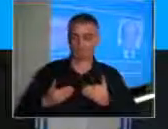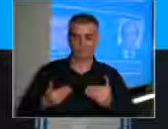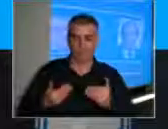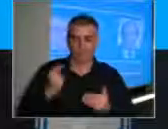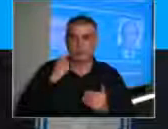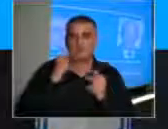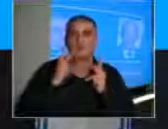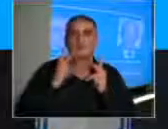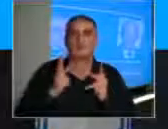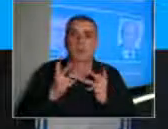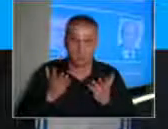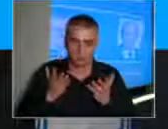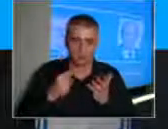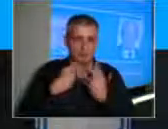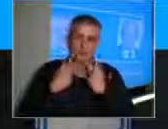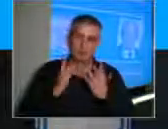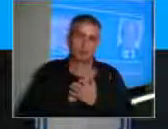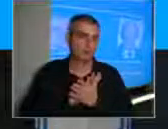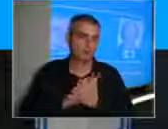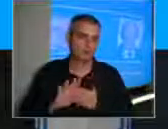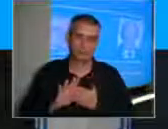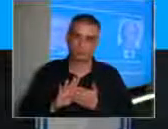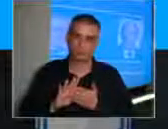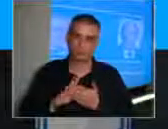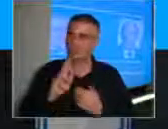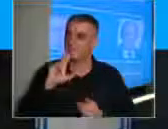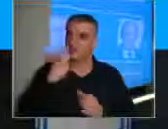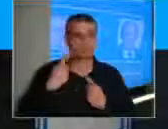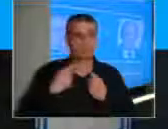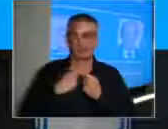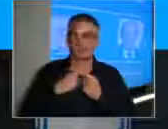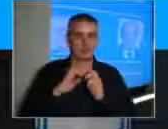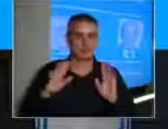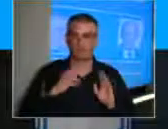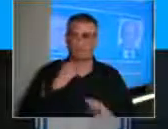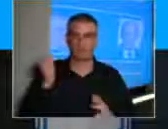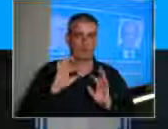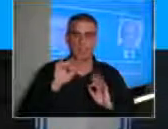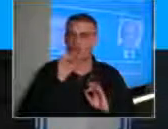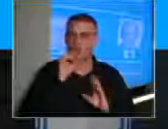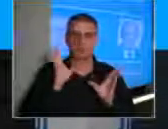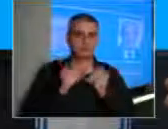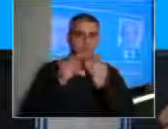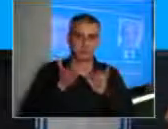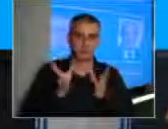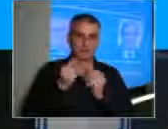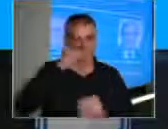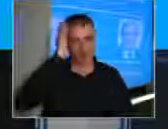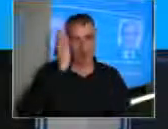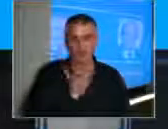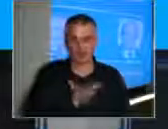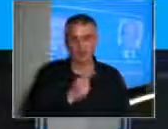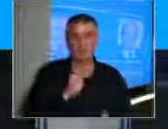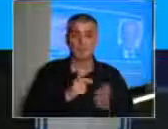בדיחה. ולכן התשובה פה היא מאוד מאוד פשוטה. אין לגנץ פרטנרים בגוש הימין, כי אף אחד לא רוצה לשבת איתו ועם לפיד.